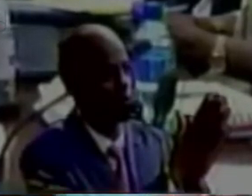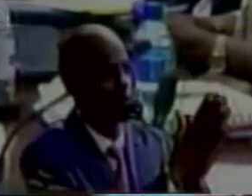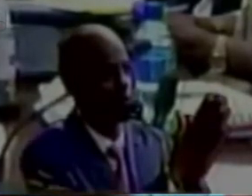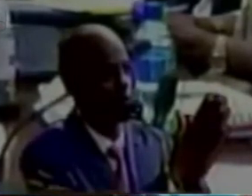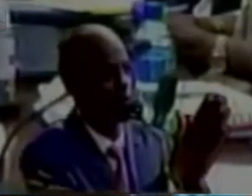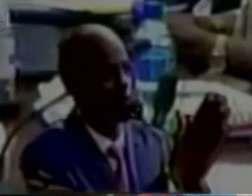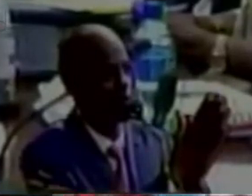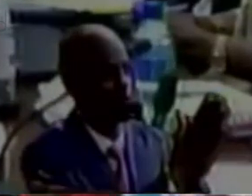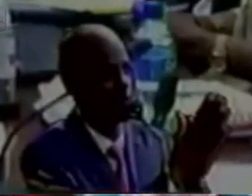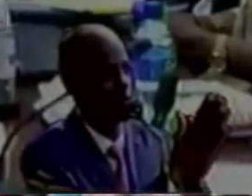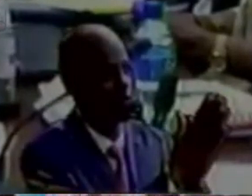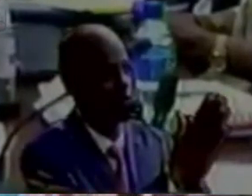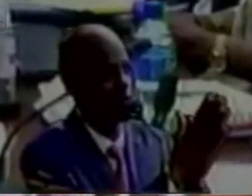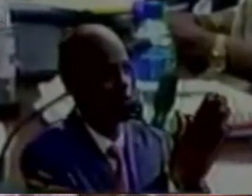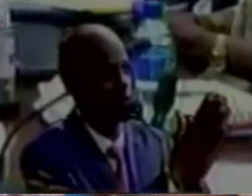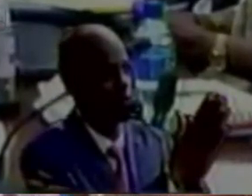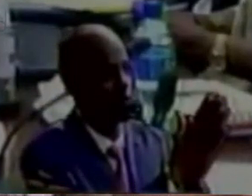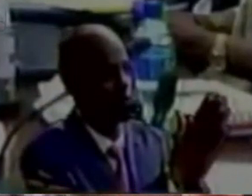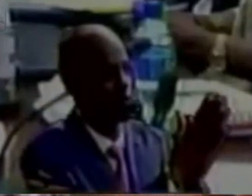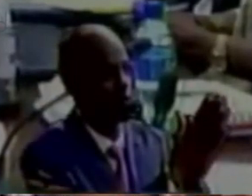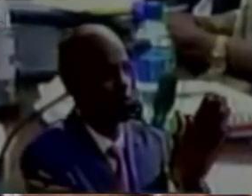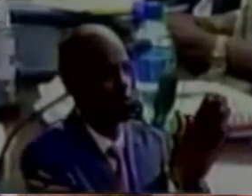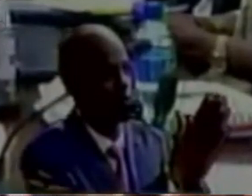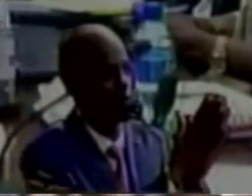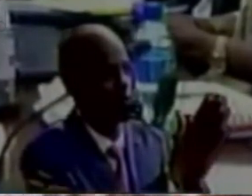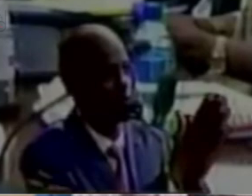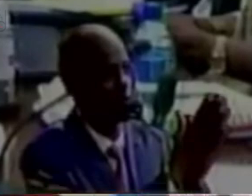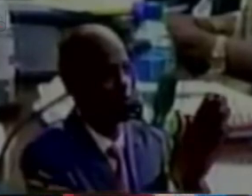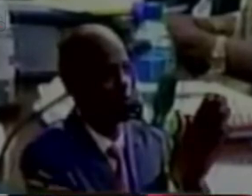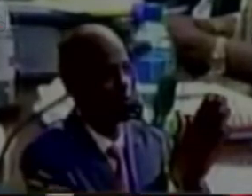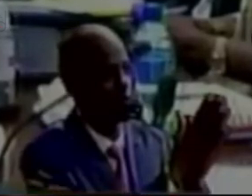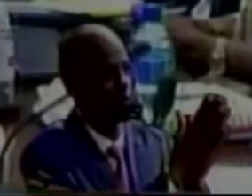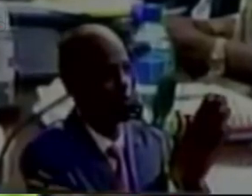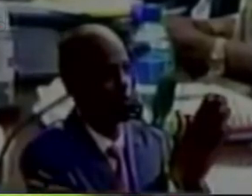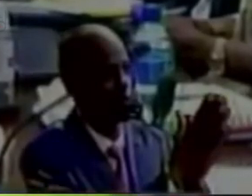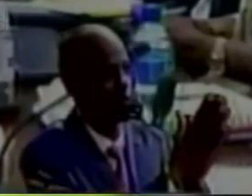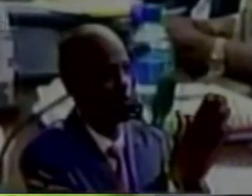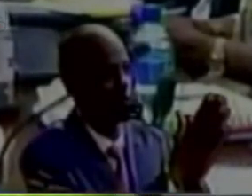ça, c'est de l'appui budgétaire direct. Donc ça devrait vous donner